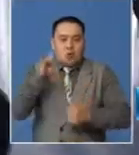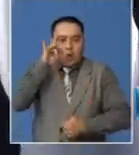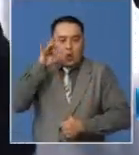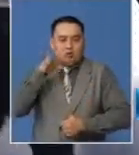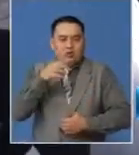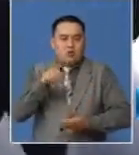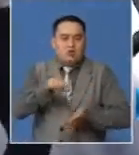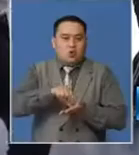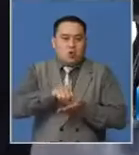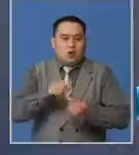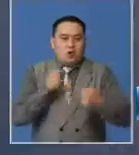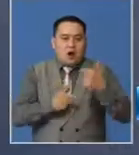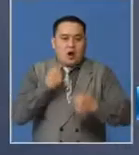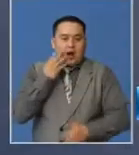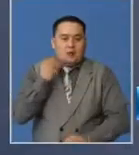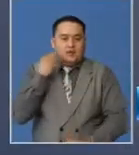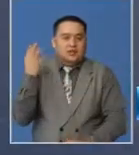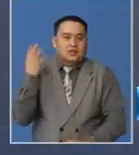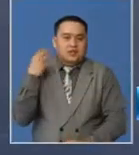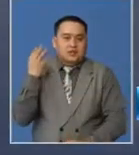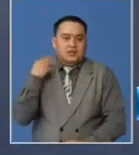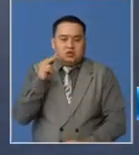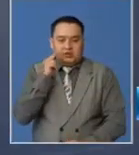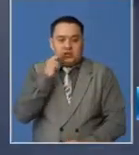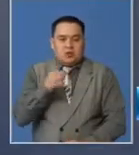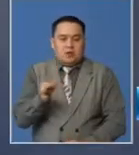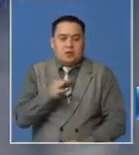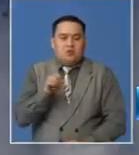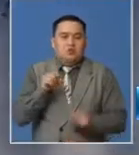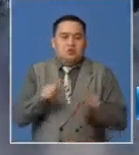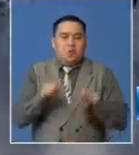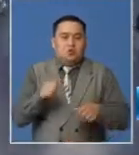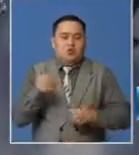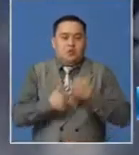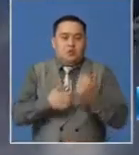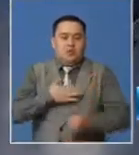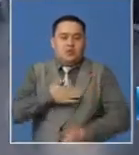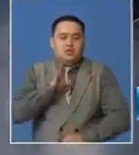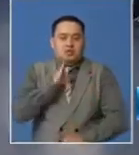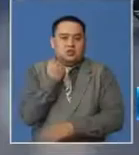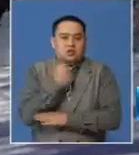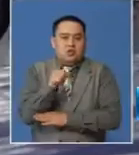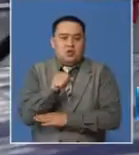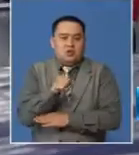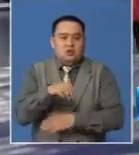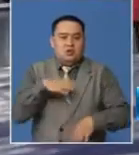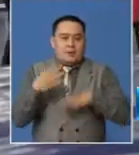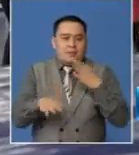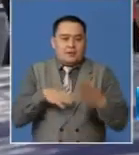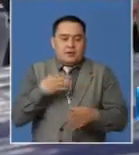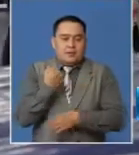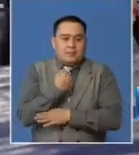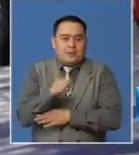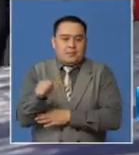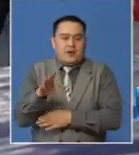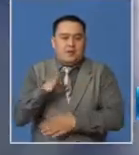составили представительницы Алматы, Кызылординской и Туркестанской областей. Золото на чемпионате страны нашими девушками завоевано в упорной и бескомпромиссной